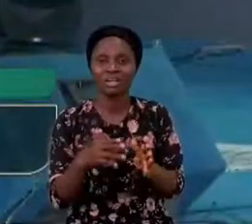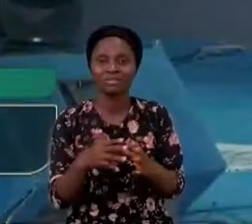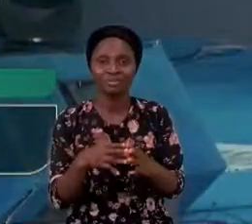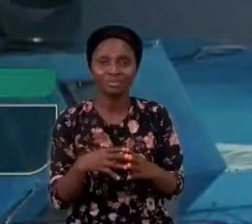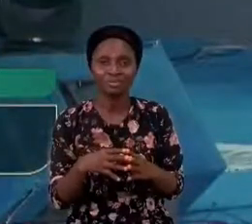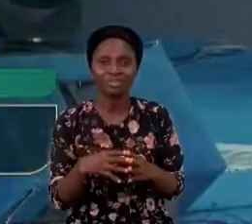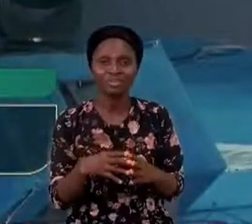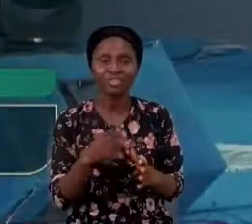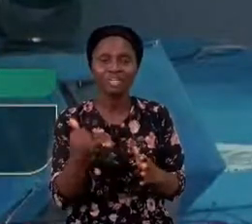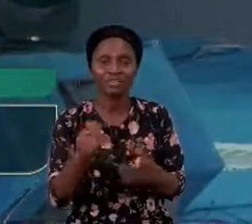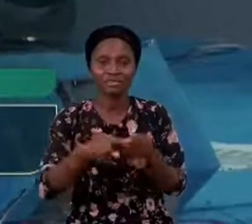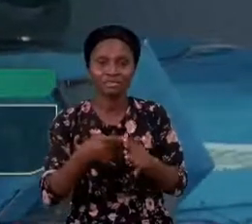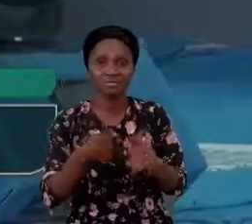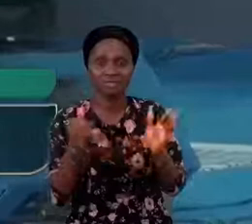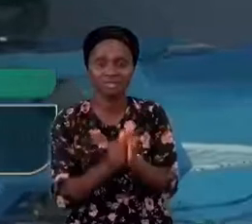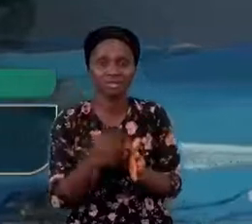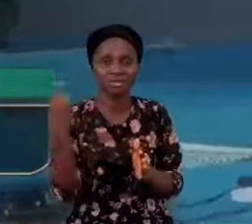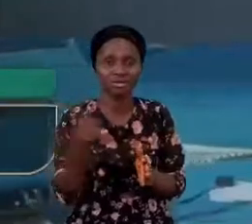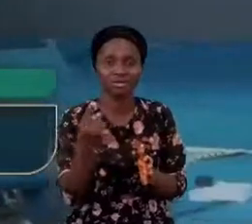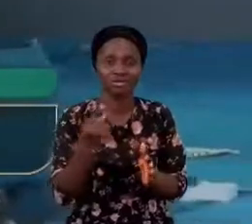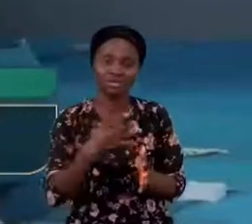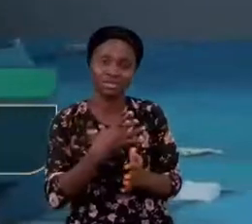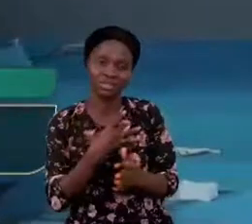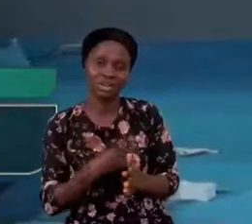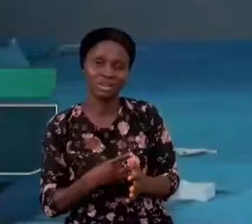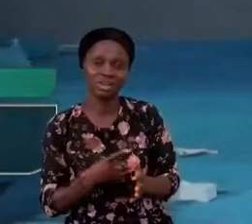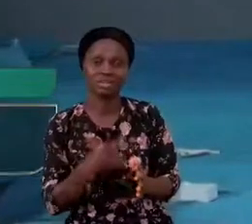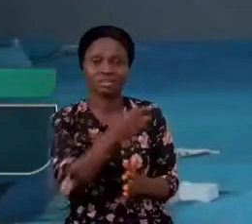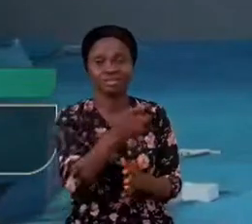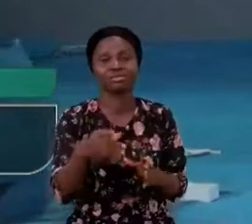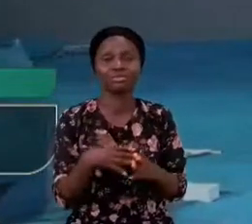Rien d'autre ne s'est passé. Tu ne l'as pas offensé.